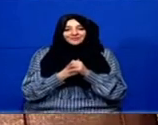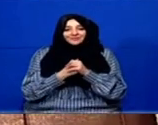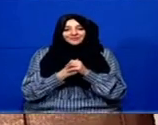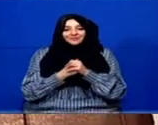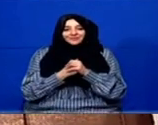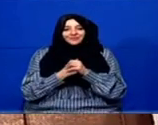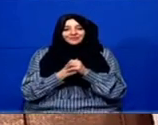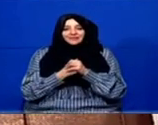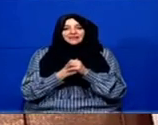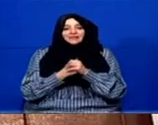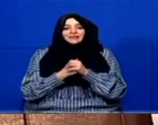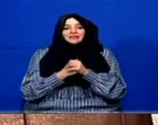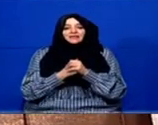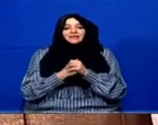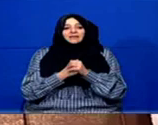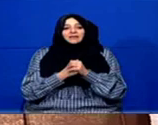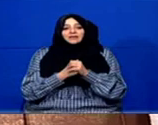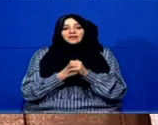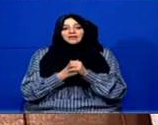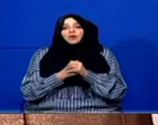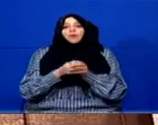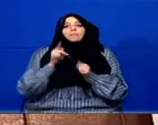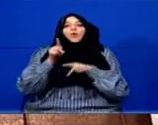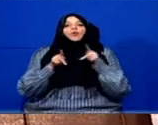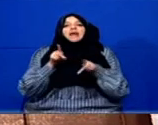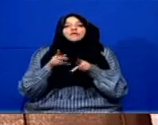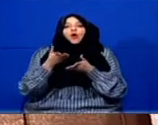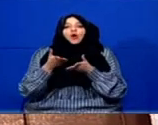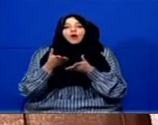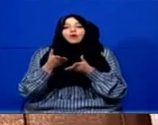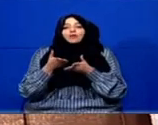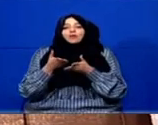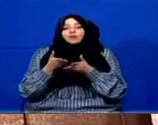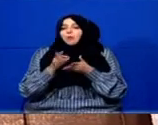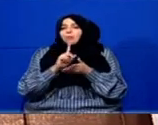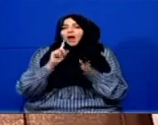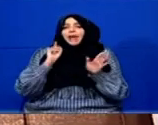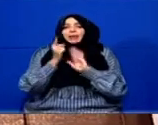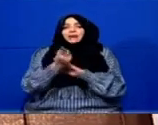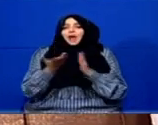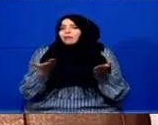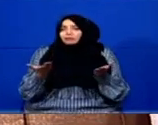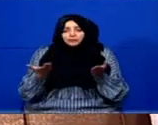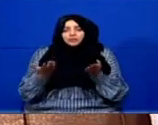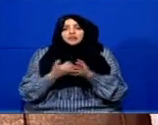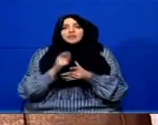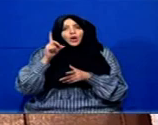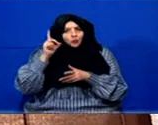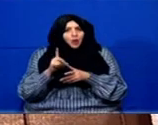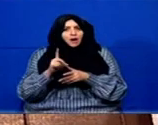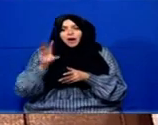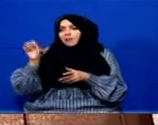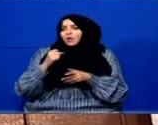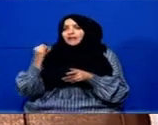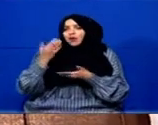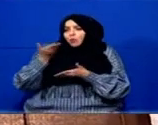الوكاله ليست مؤبده هي جائزه المشروعه شرعا وقانونا